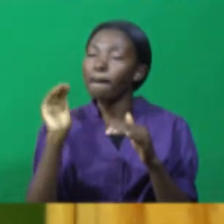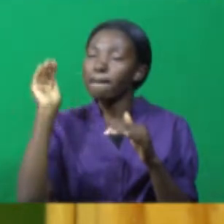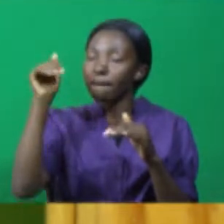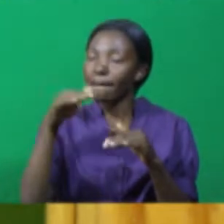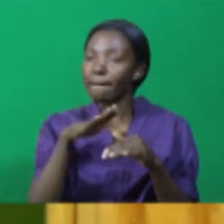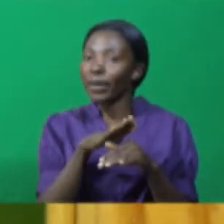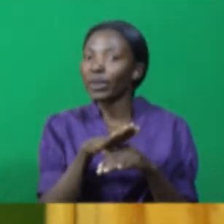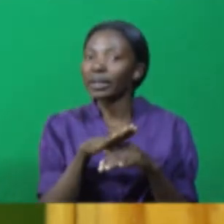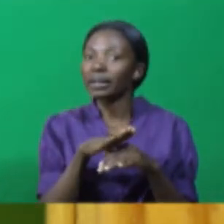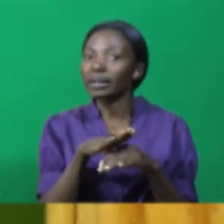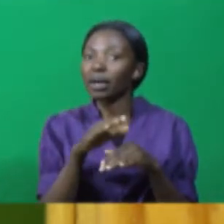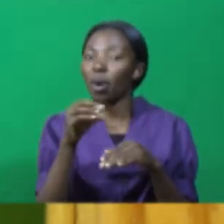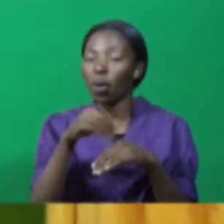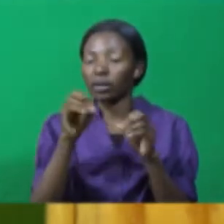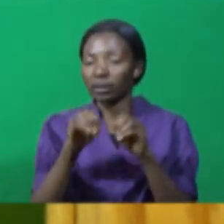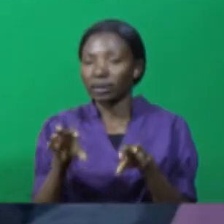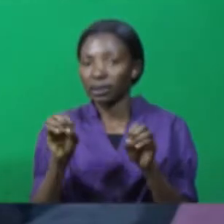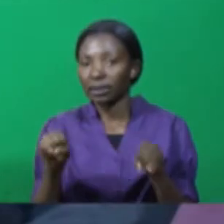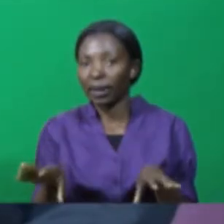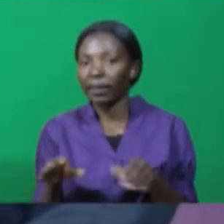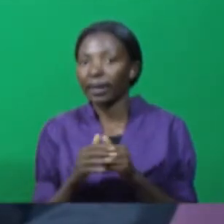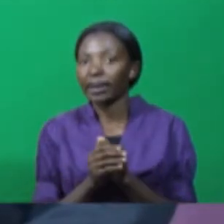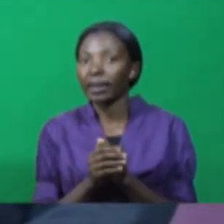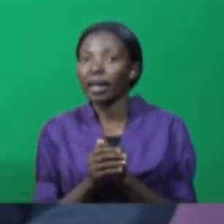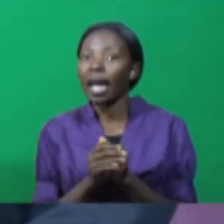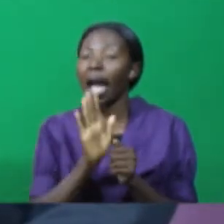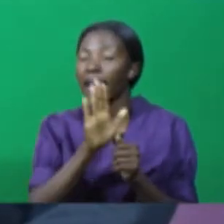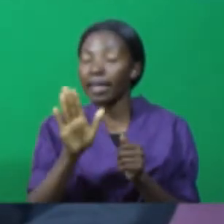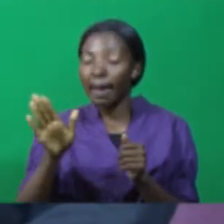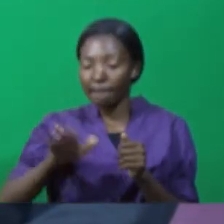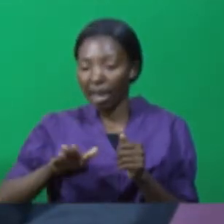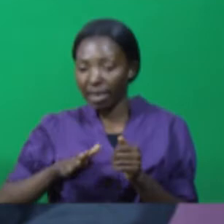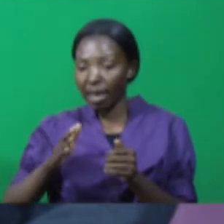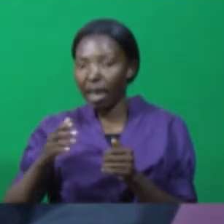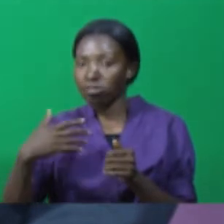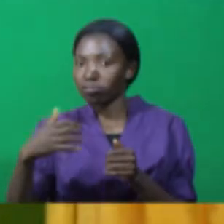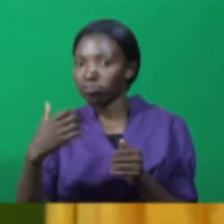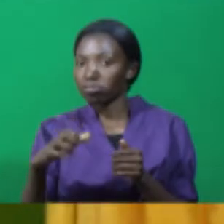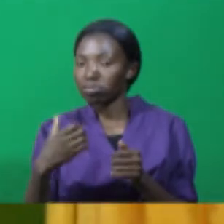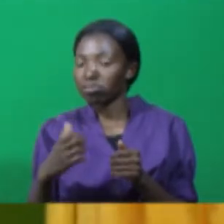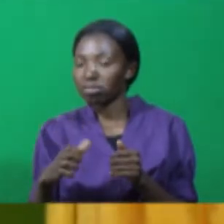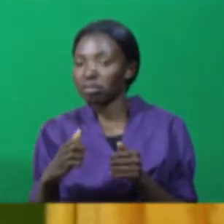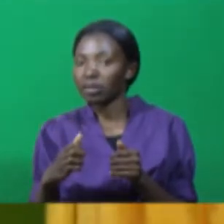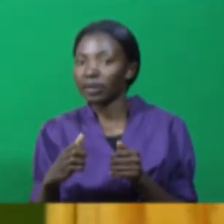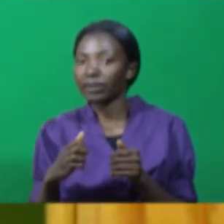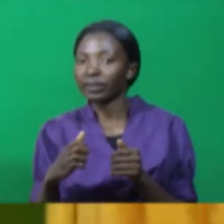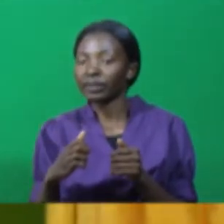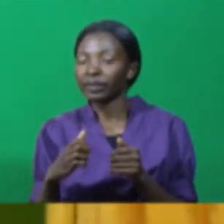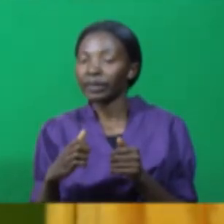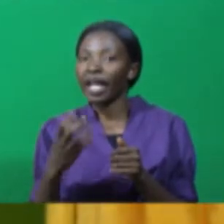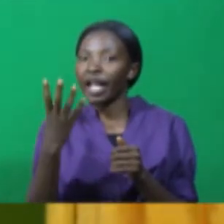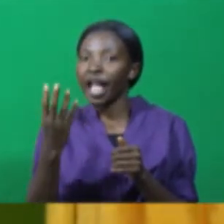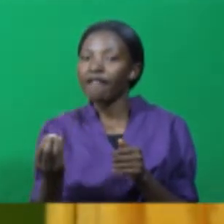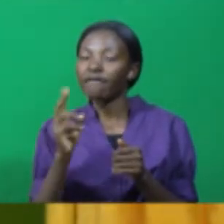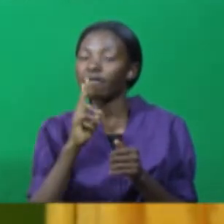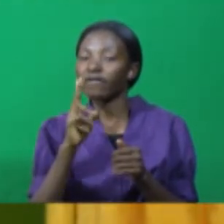morning makusenzeni unga uri musi wesabata. Akanokerwa namai vepamba pairoja. Right. Koma Tedious pane mune